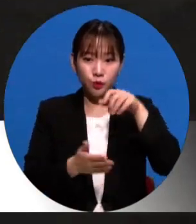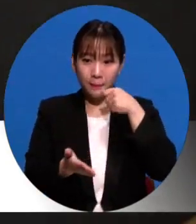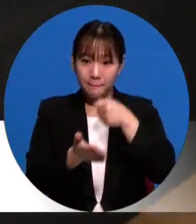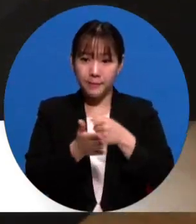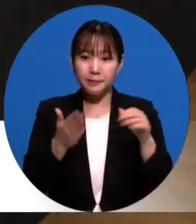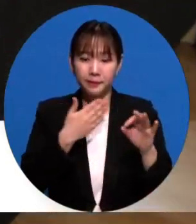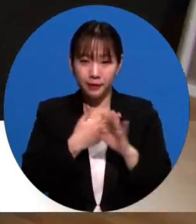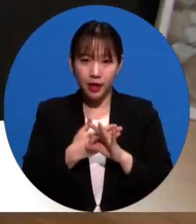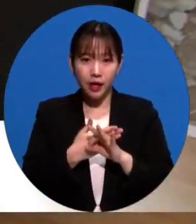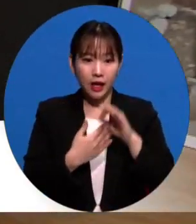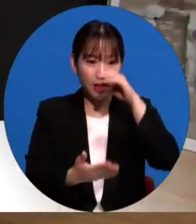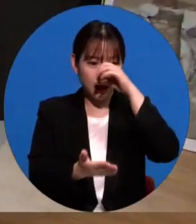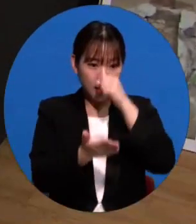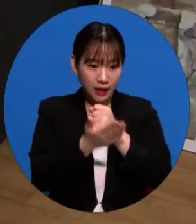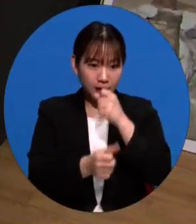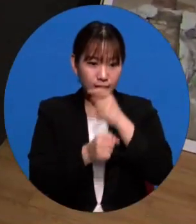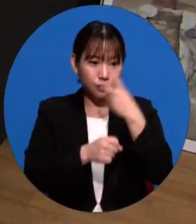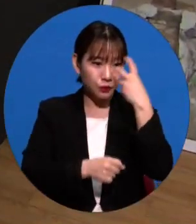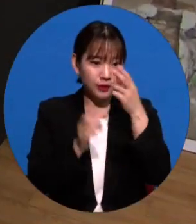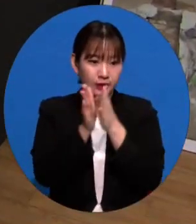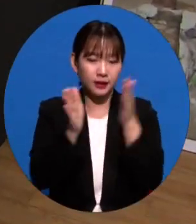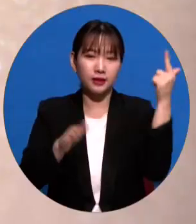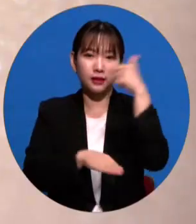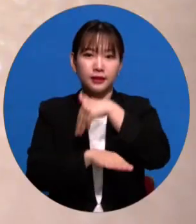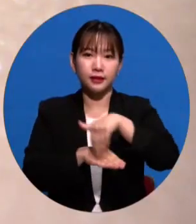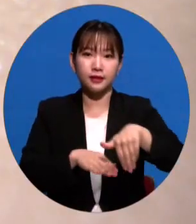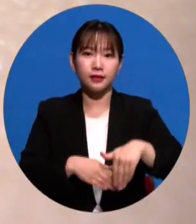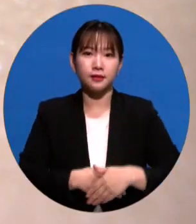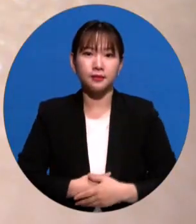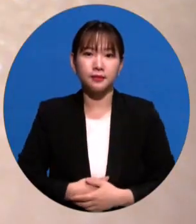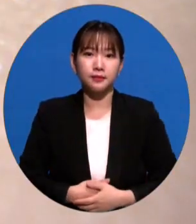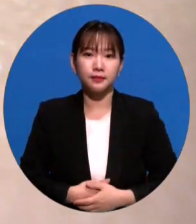정해지면 타당성 조사 용역에 나설 예정입니다